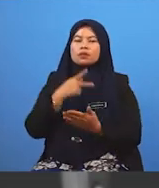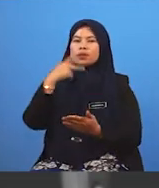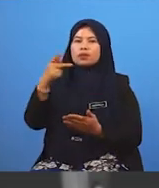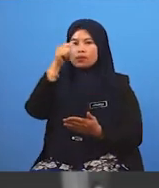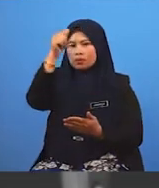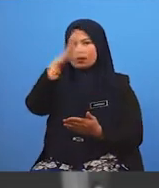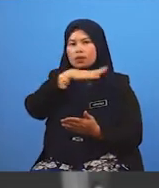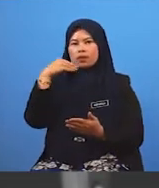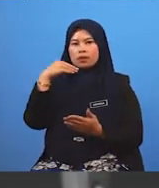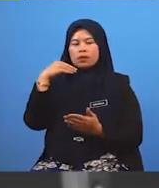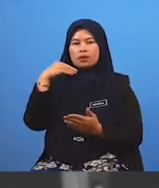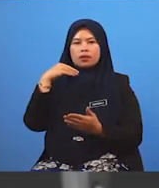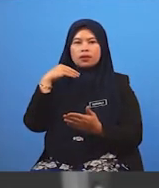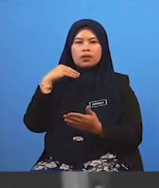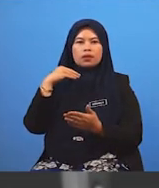meninggalkan larangannya.